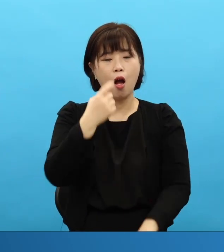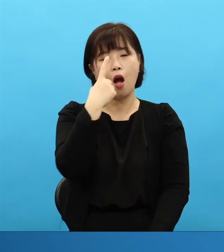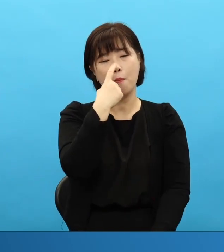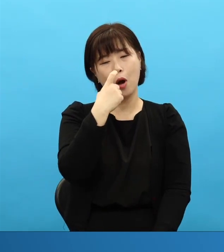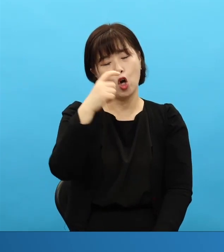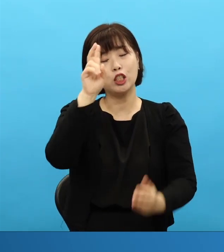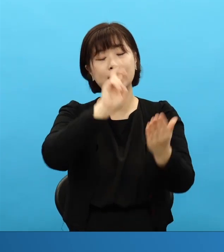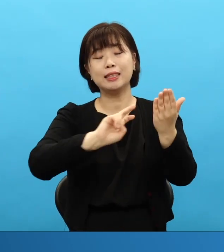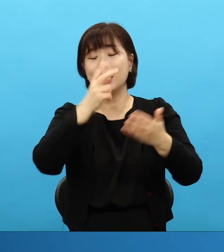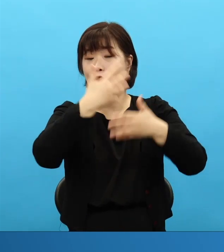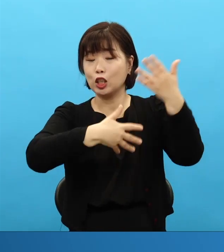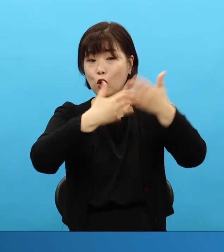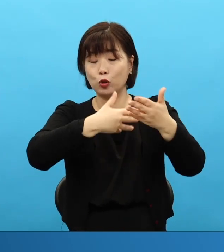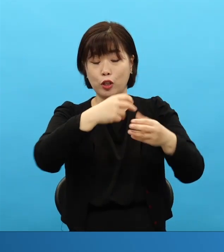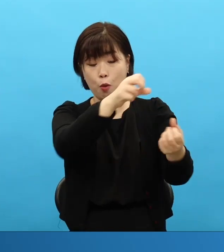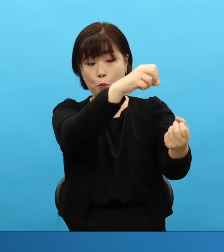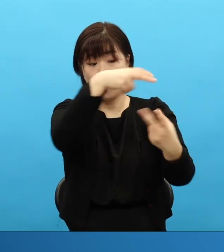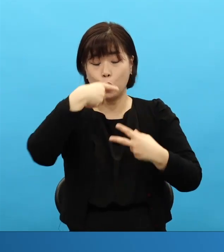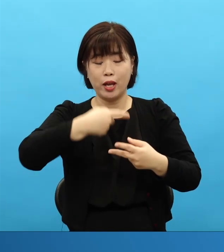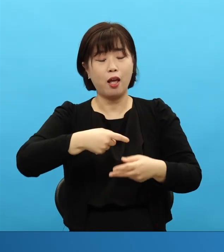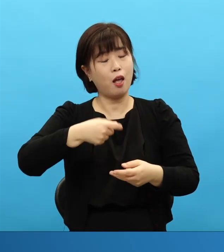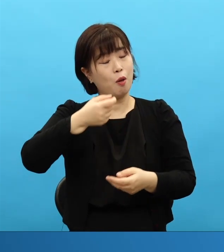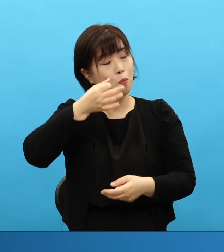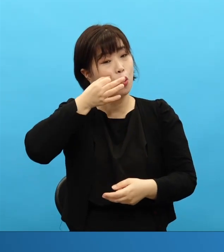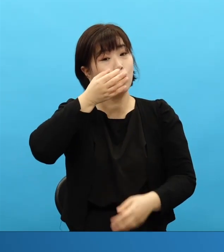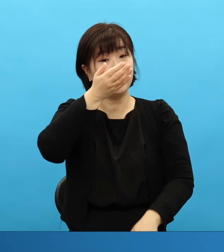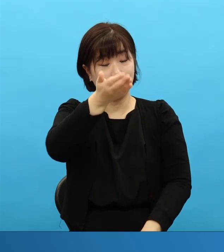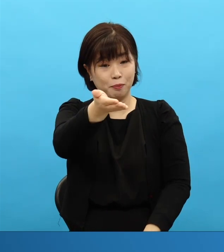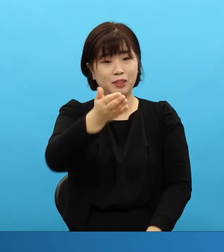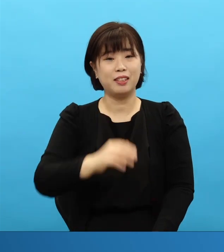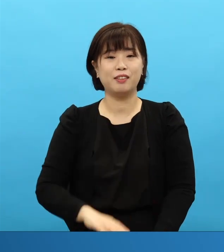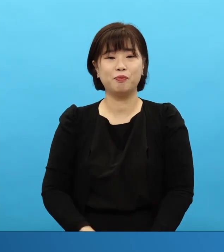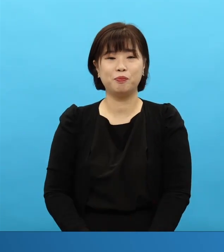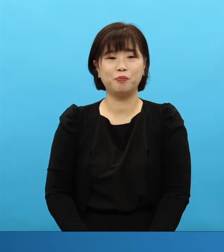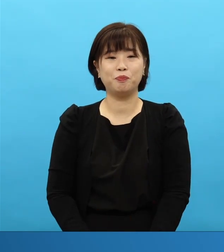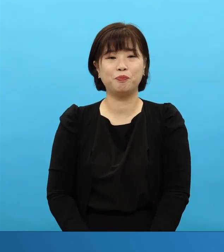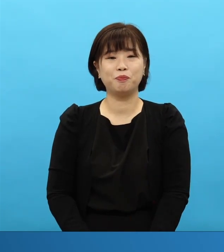우리 핵심 예배 속으로 들어가 보겠습니다. 감사합니다.